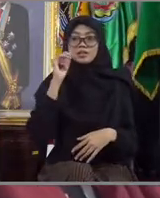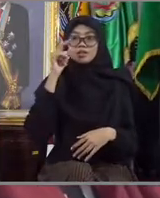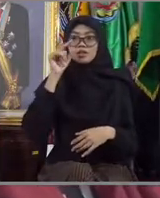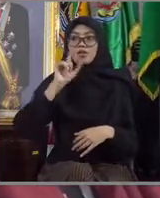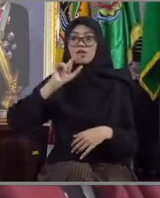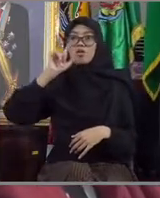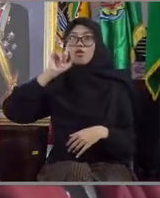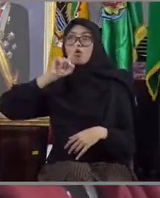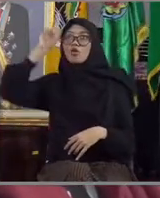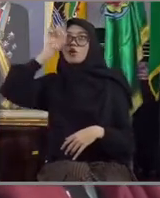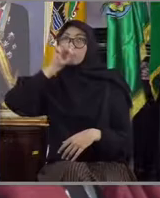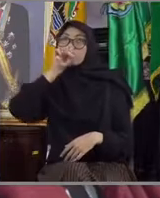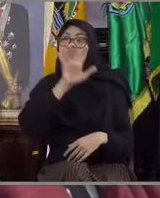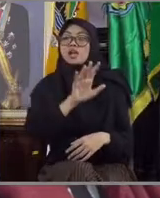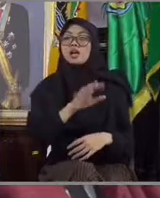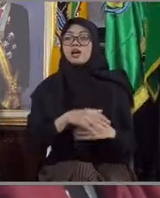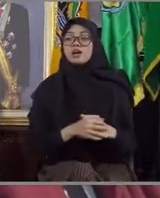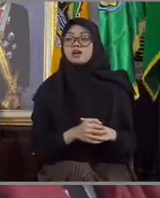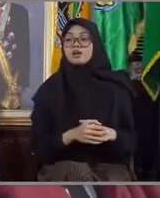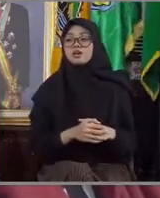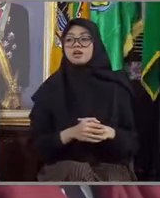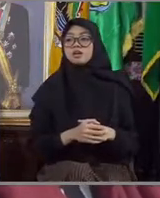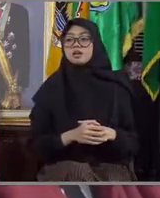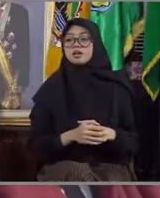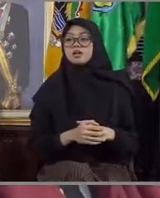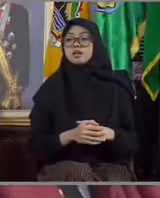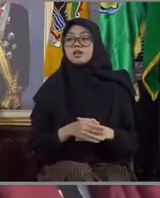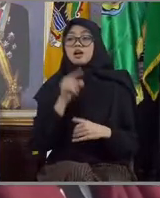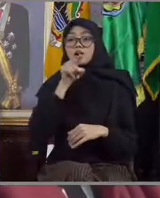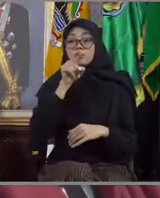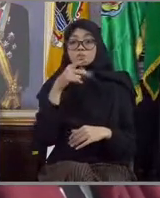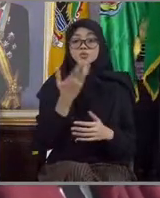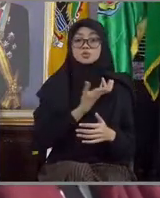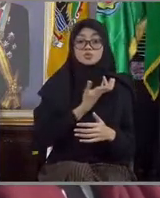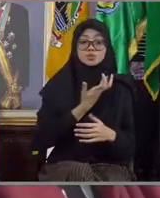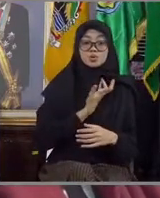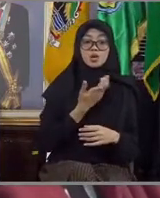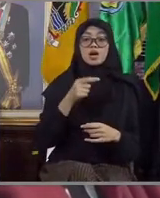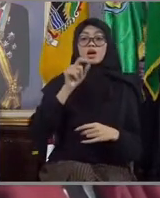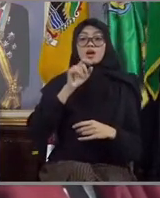nanti dulu. Kamu lebih suka diperintah dari atas atau